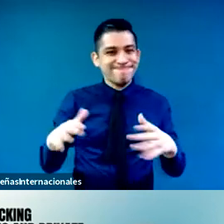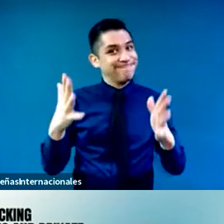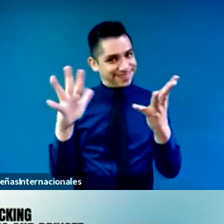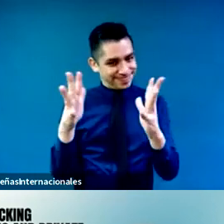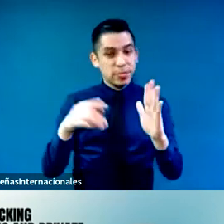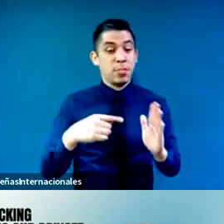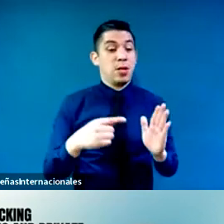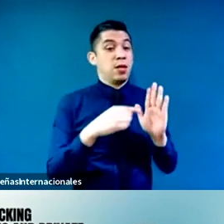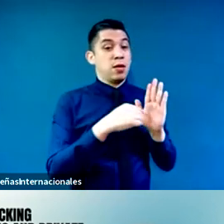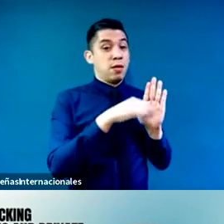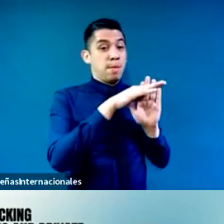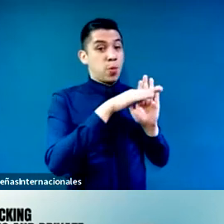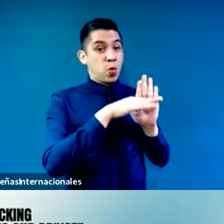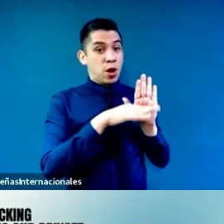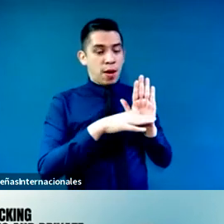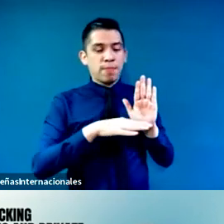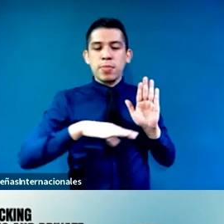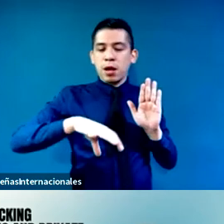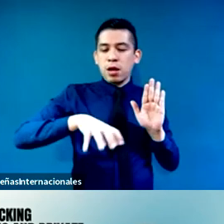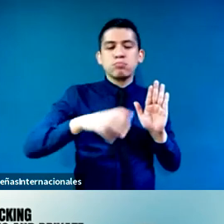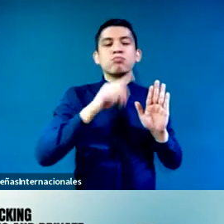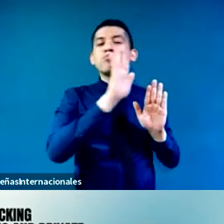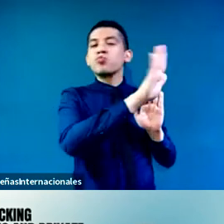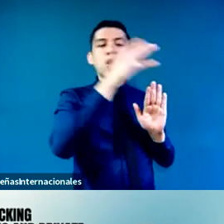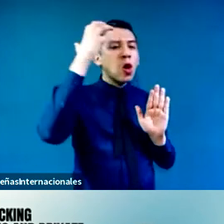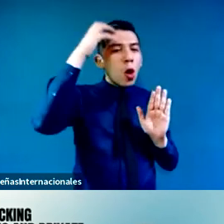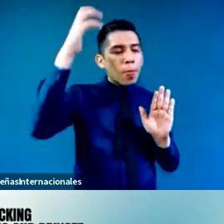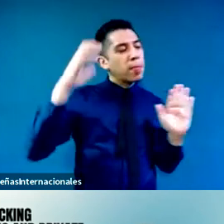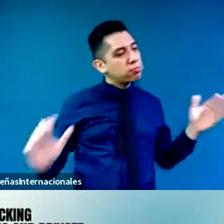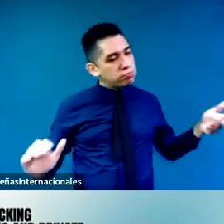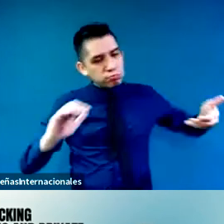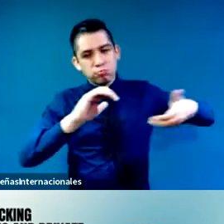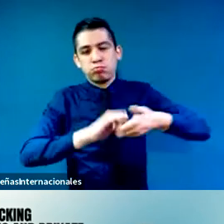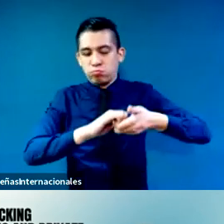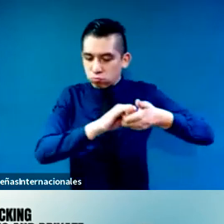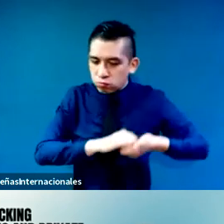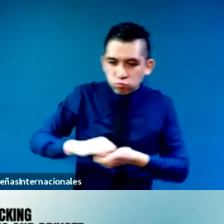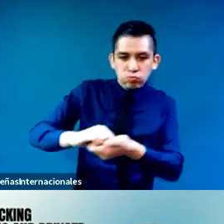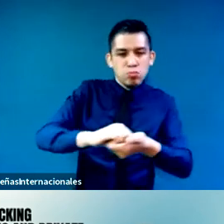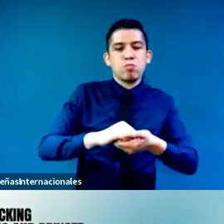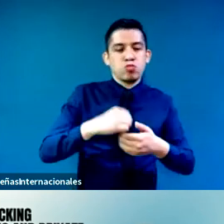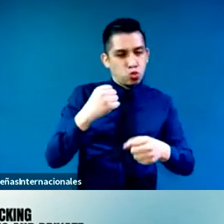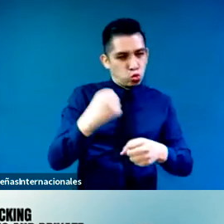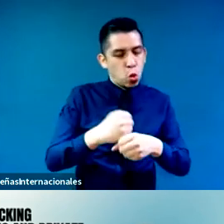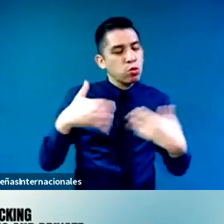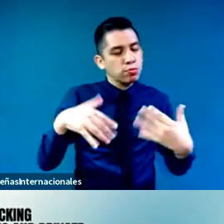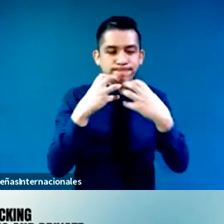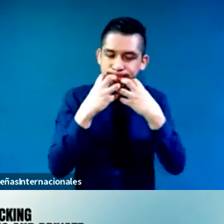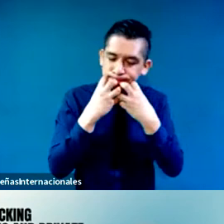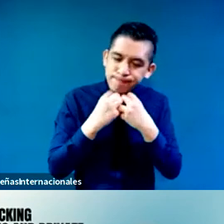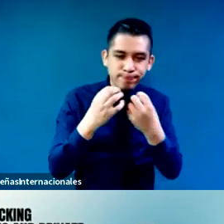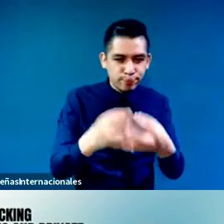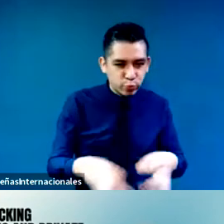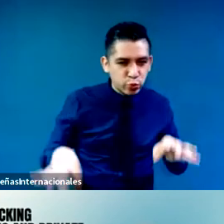नेपाल सरकार युवा स्वरोजगार कोषसँग सहकार्य गर्दै 1 करोड 25 लाखको ऋण प्राप्त गर्न सफल भएको छ सो